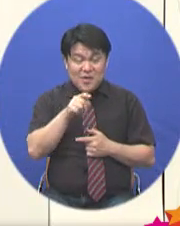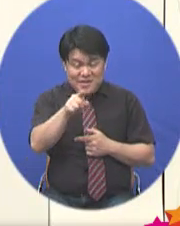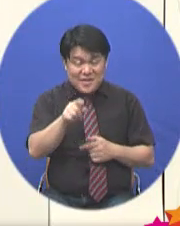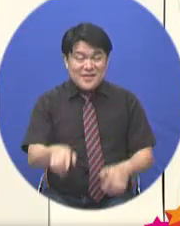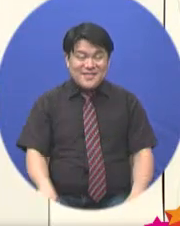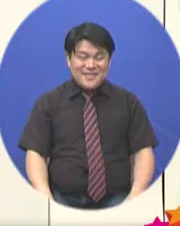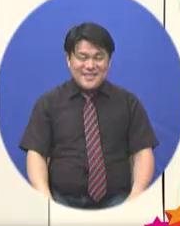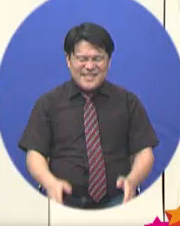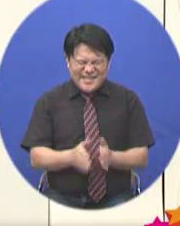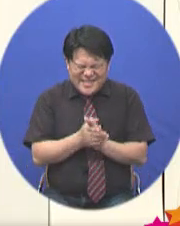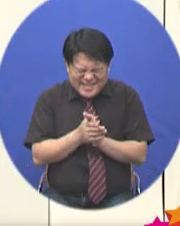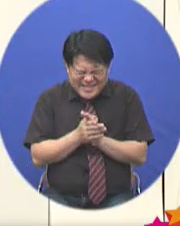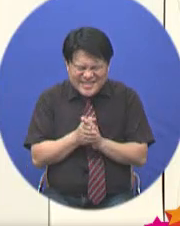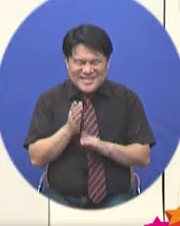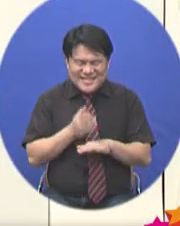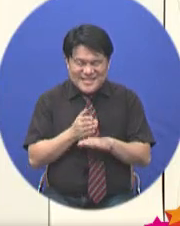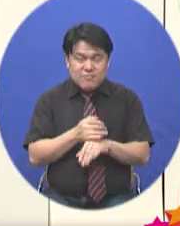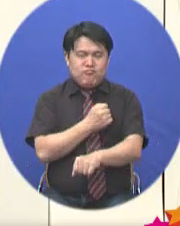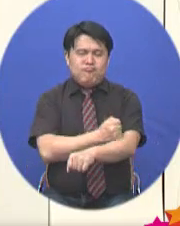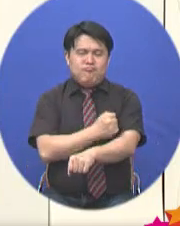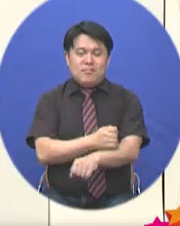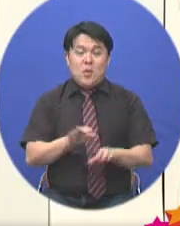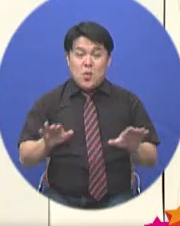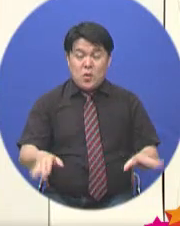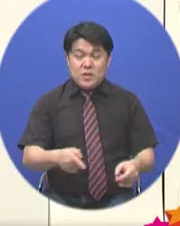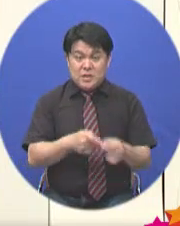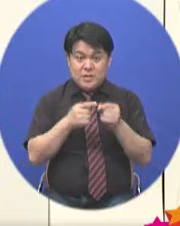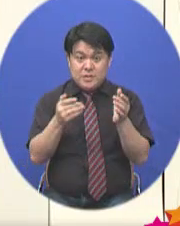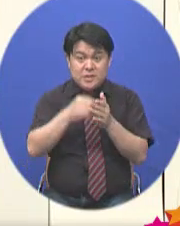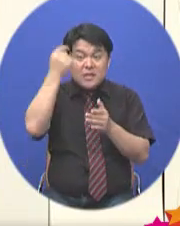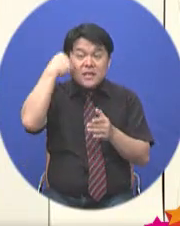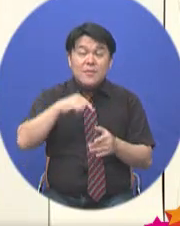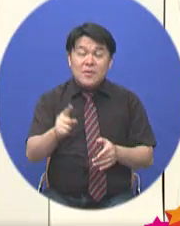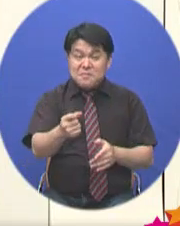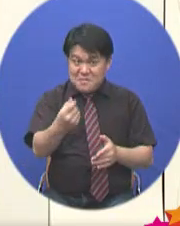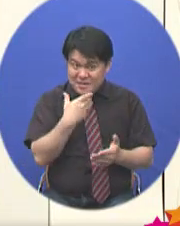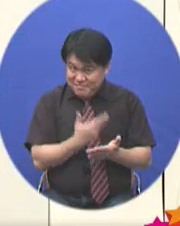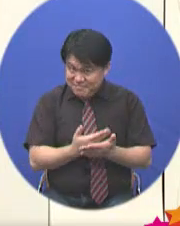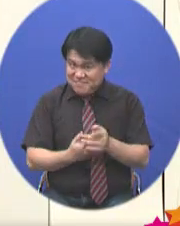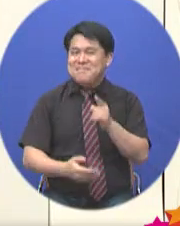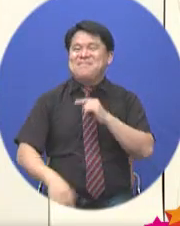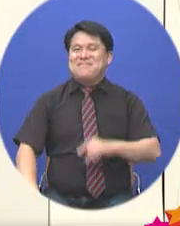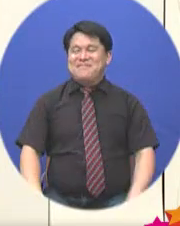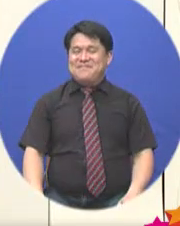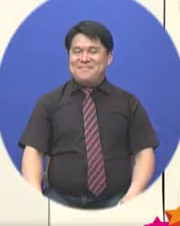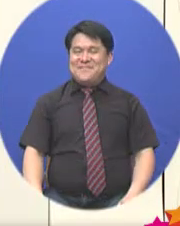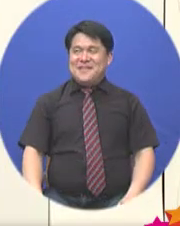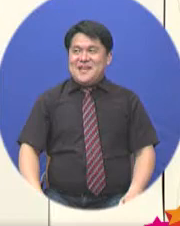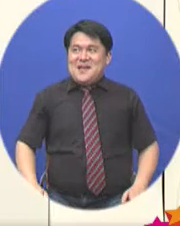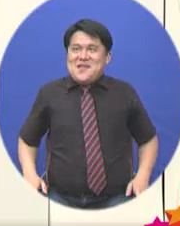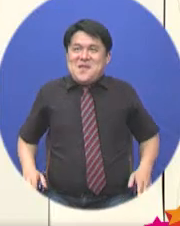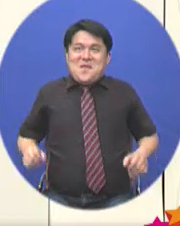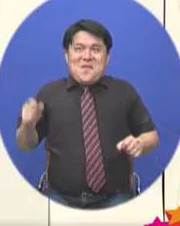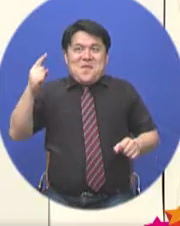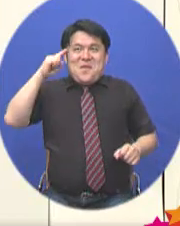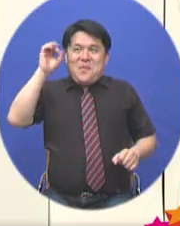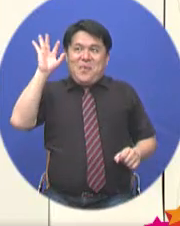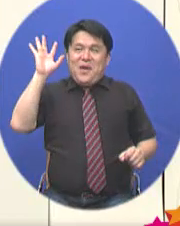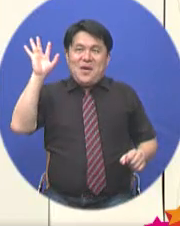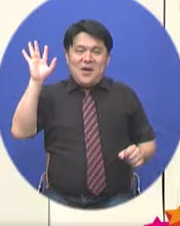아이고, 예, 고맙습니다. 아유, 수고하셨어요. 네, 오늘 장원대 소감 한 말씀해 주세요. 예, 오늘 저녁에. 않았고요.